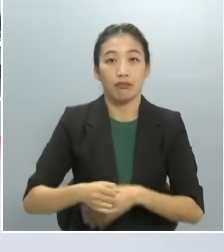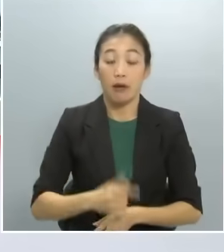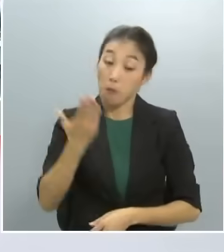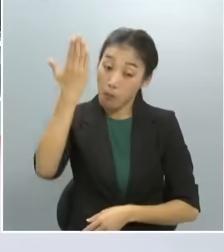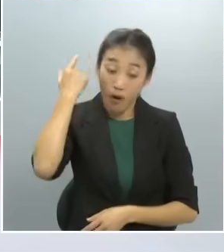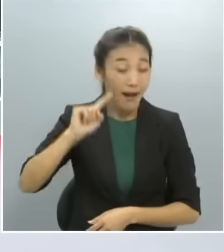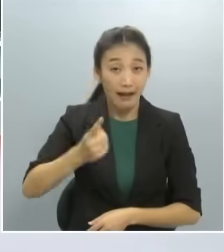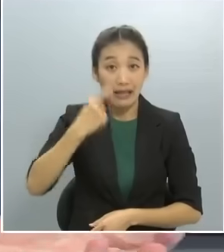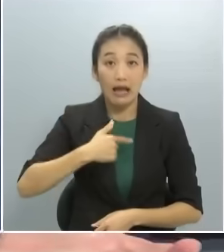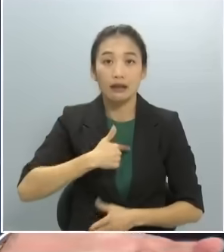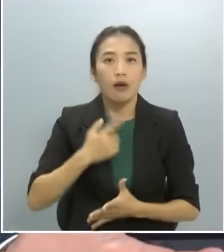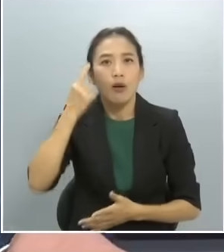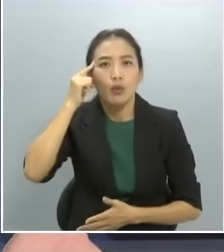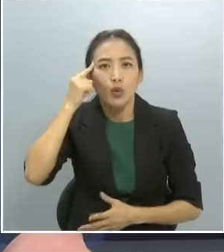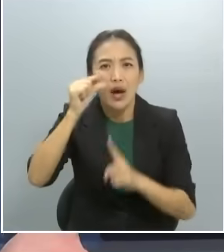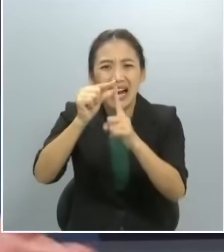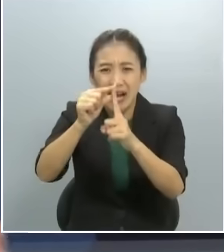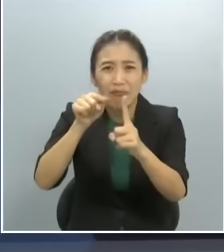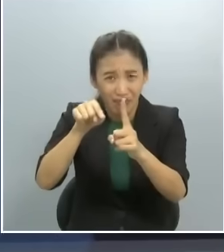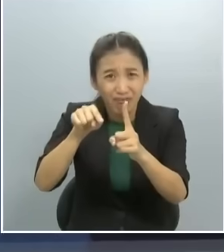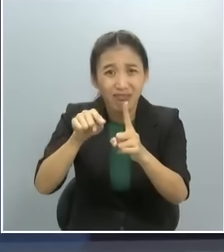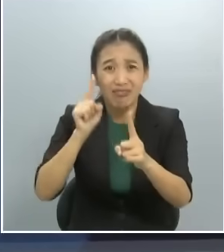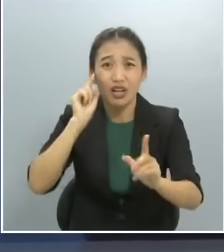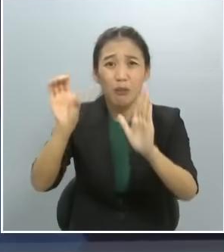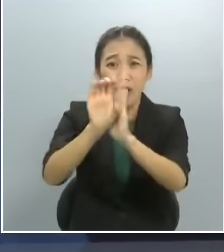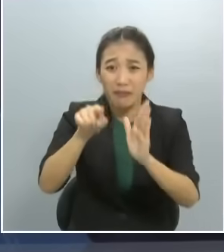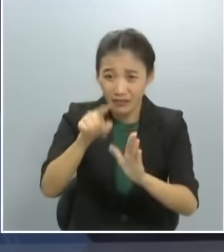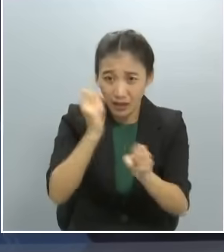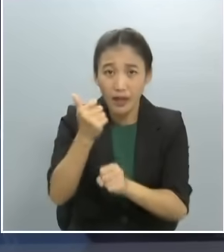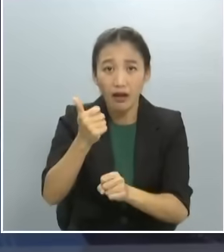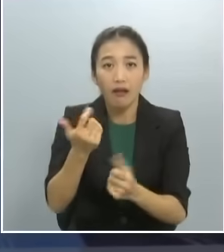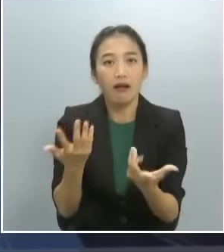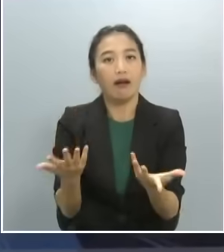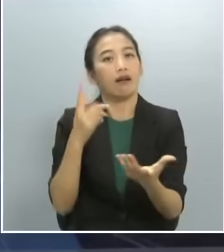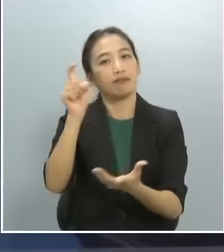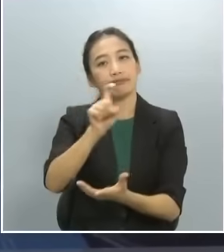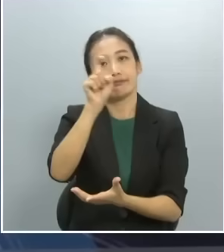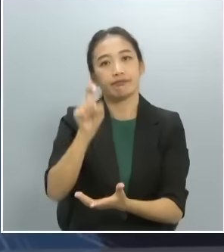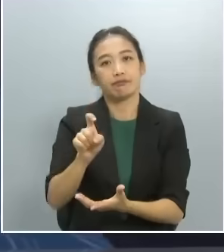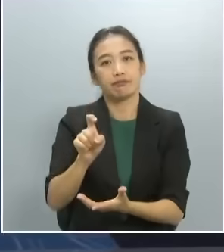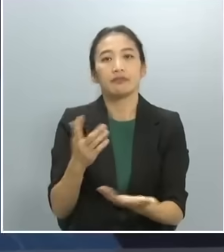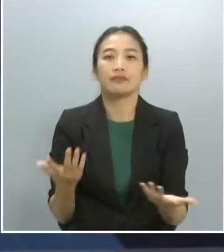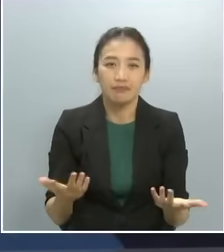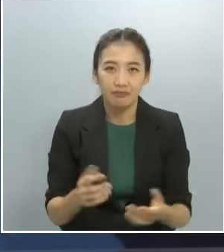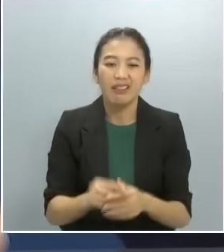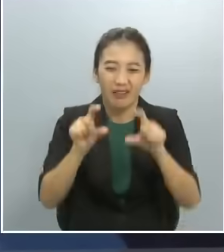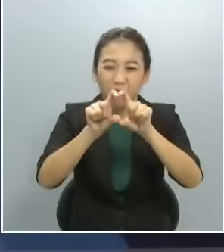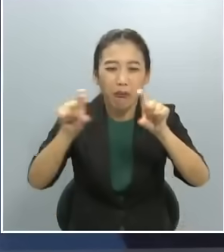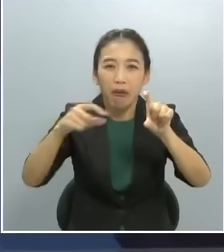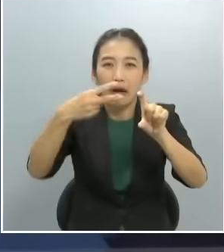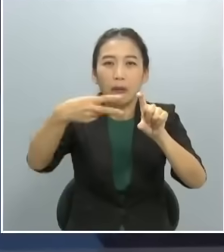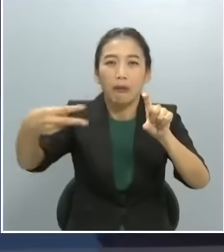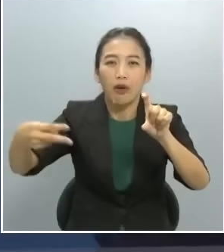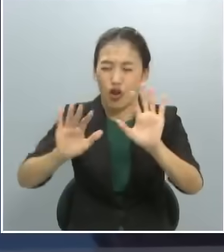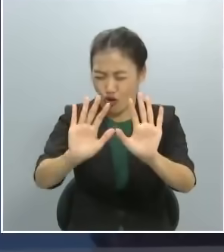ใครจะไปคิดว่าเขามอนสเตอร์ไปจดได้แต่เขาก็ไปจดกันก็เป็นมอนสเตอร์เป็นภาษาอังกฤษเป็นตัวอย่างนี้อย่า